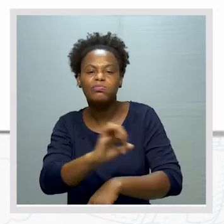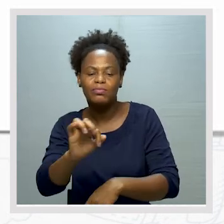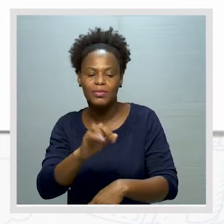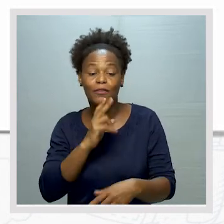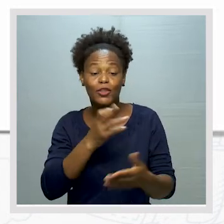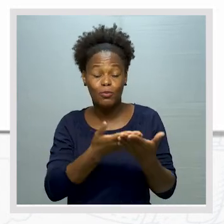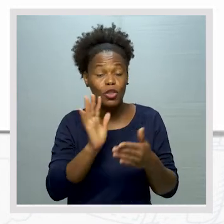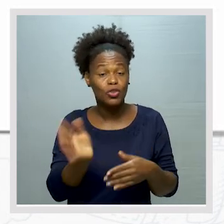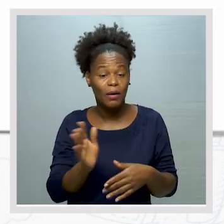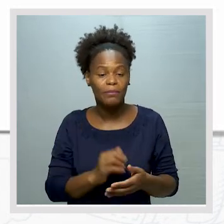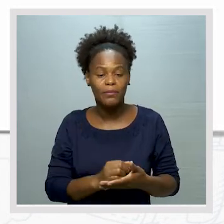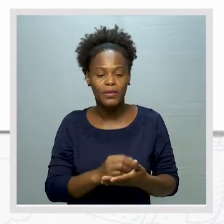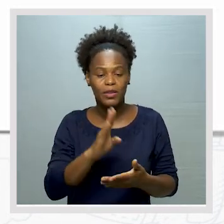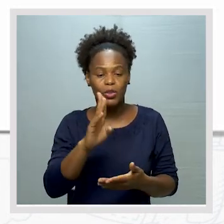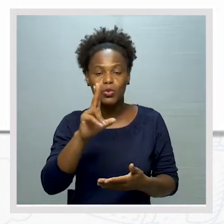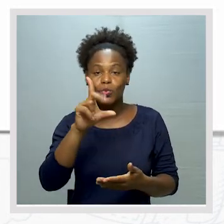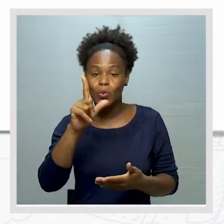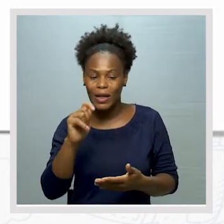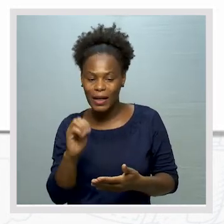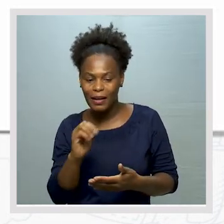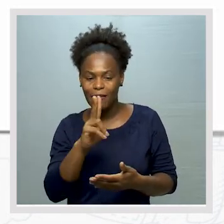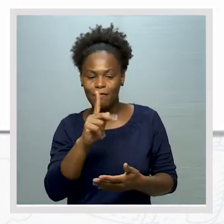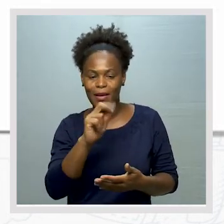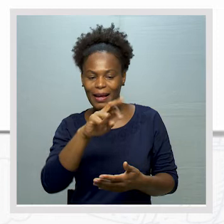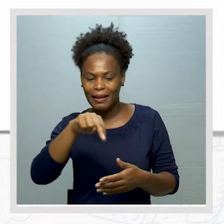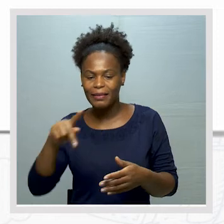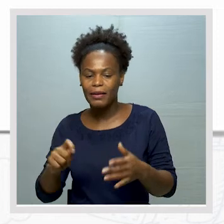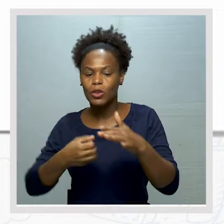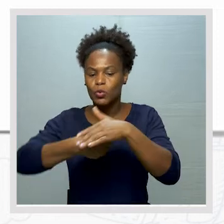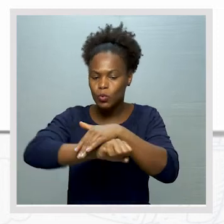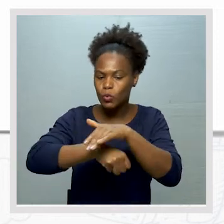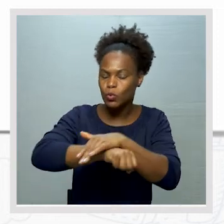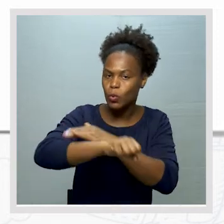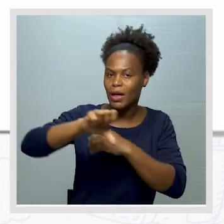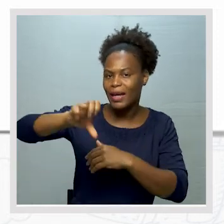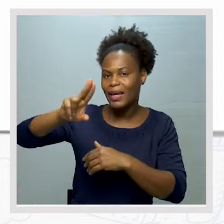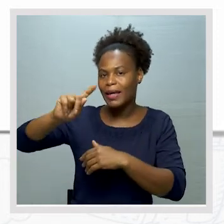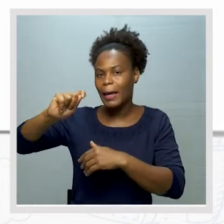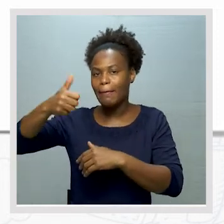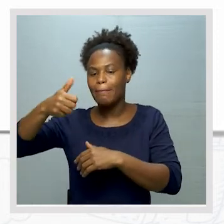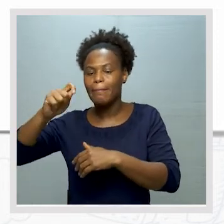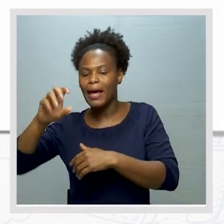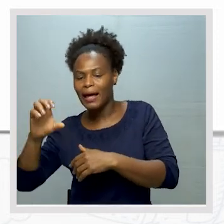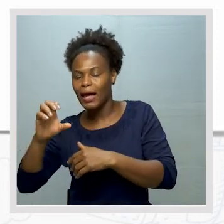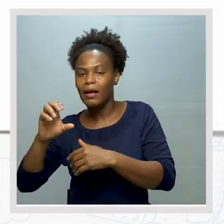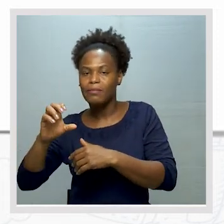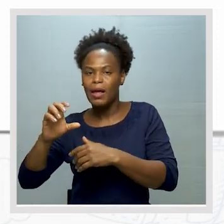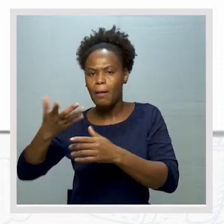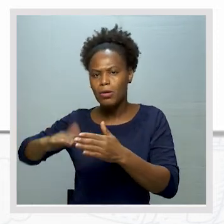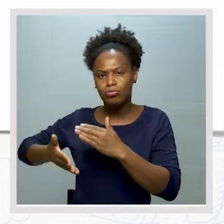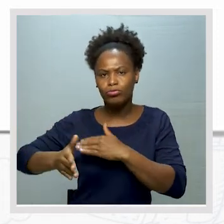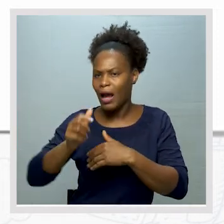là. Jules Verne, la tortue, le Québec, la baleine. Qui les